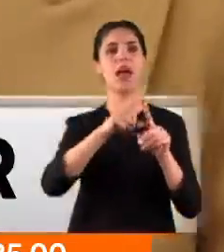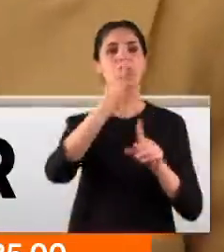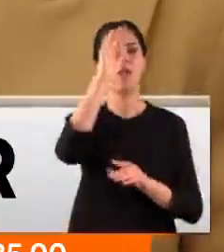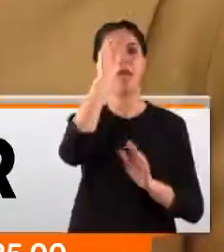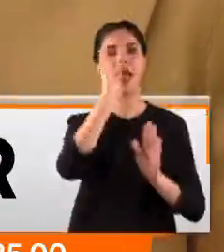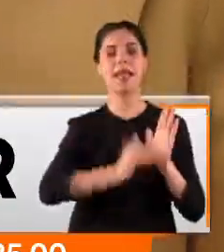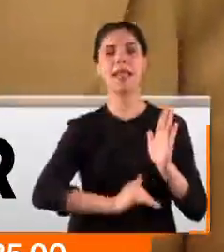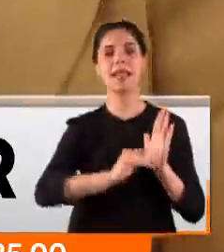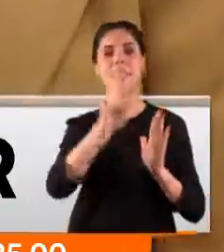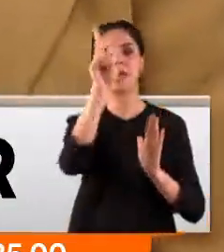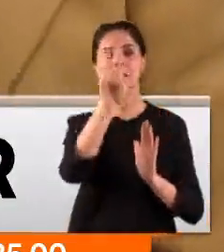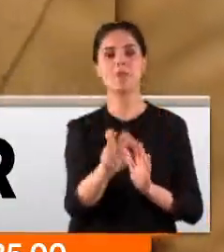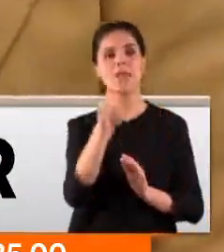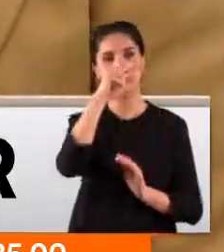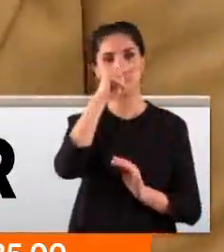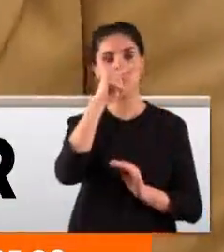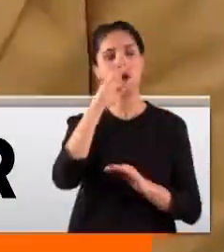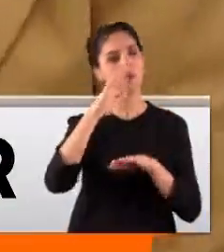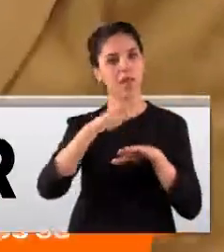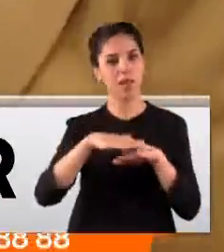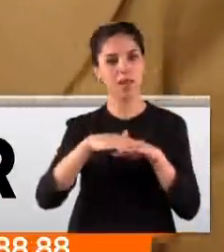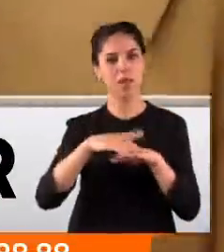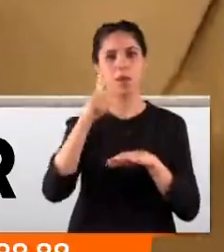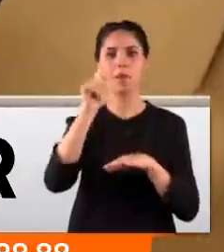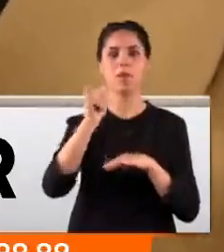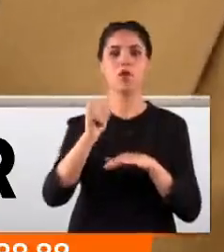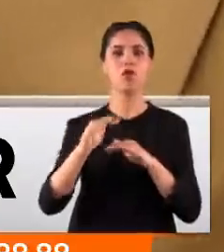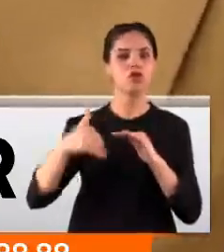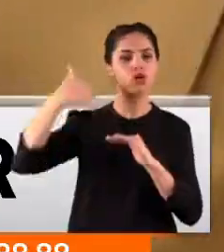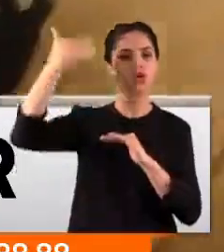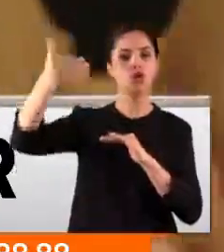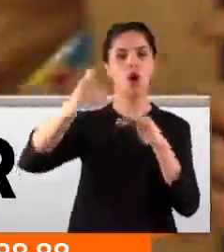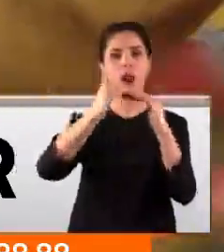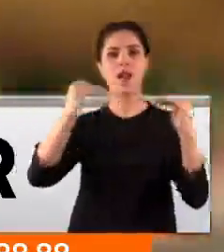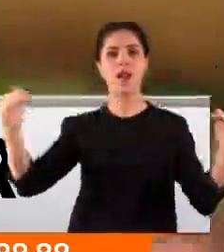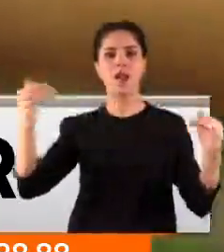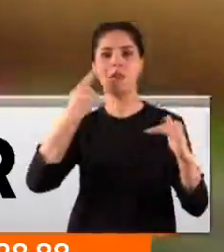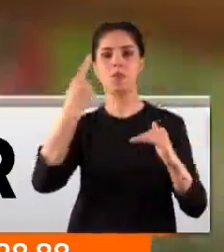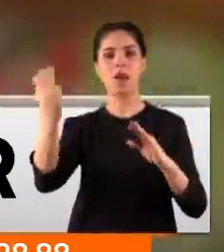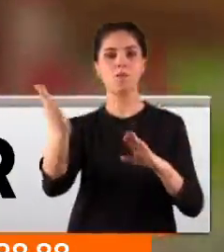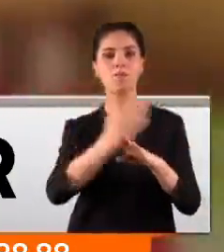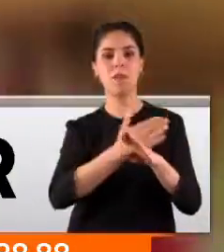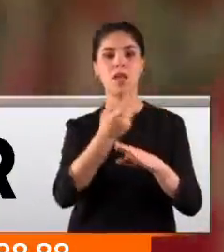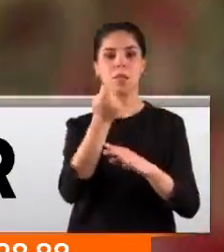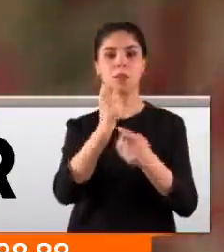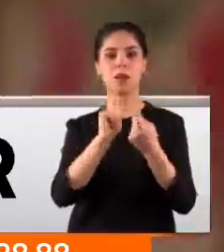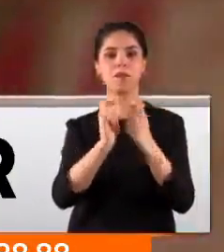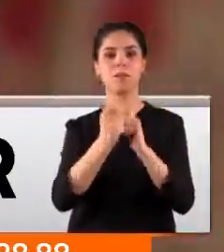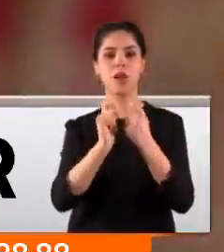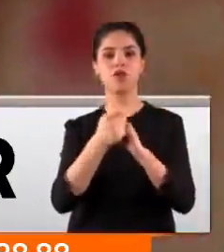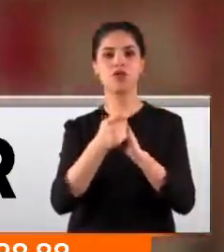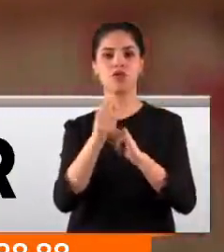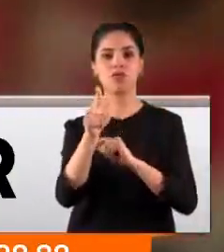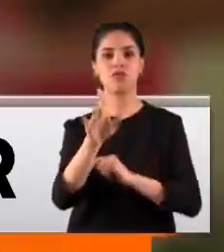Mart'ta yapıldı ve aynı gün ve bir sonraki gün hemen marketteki raflara baktığınızda ürünlerin fiyatı değişti. Bakın